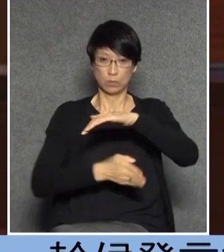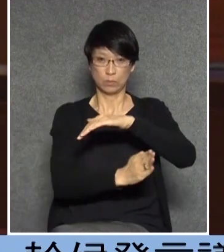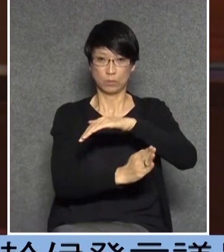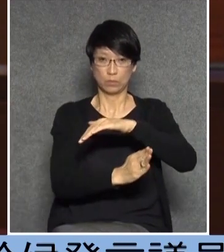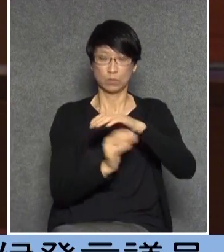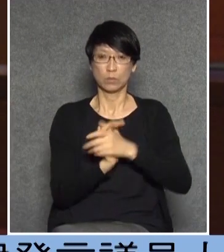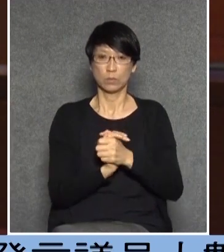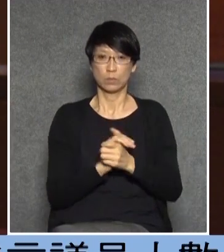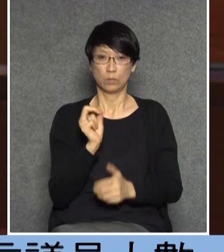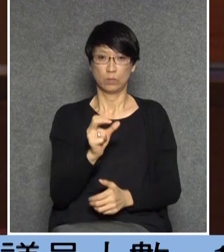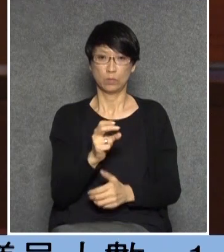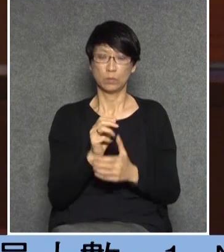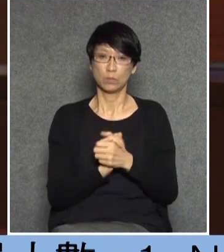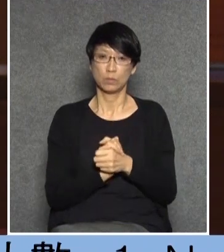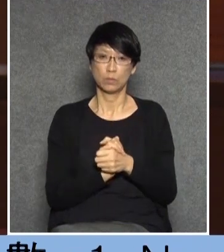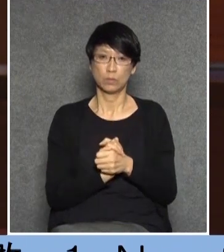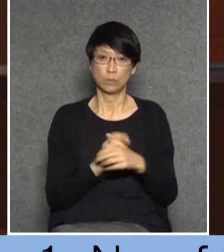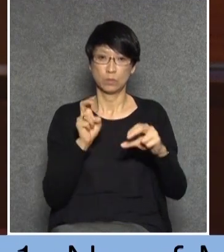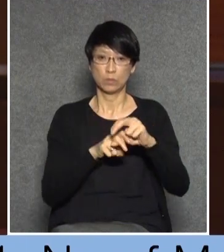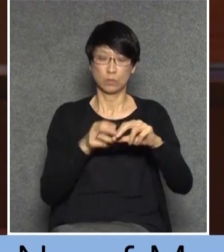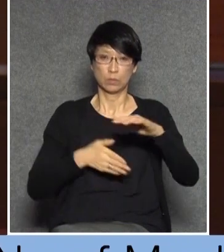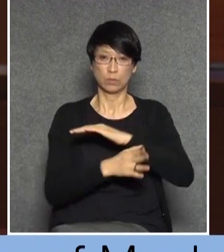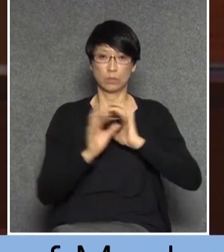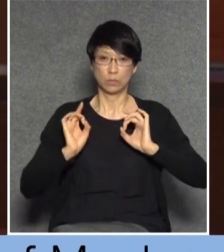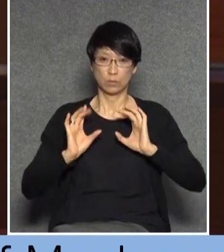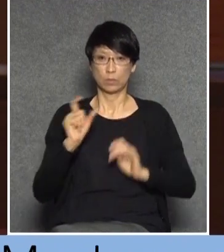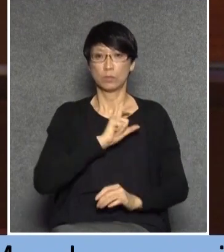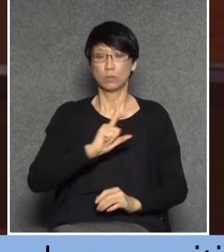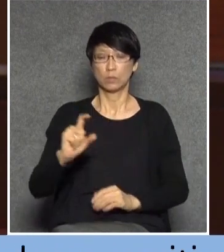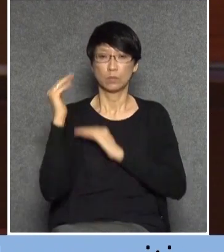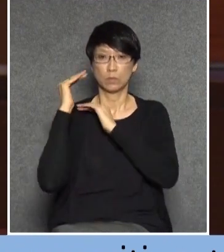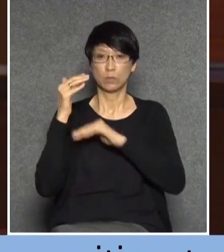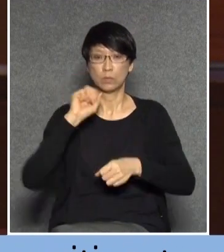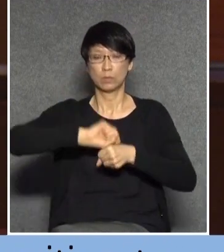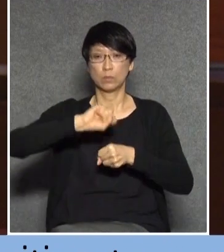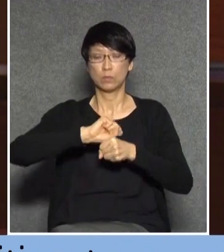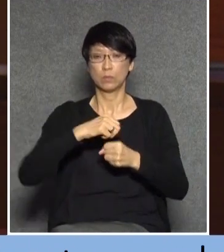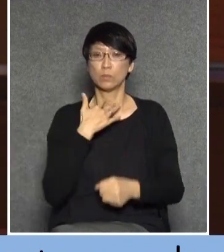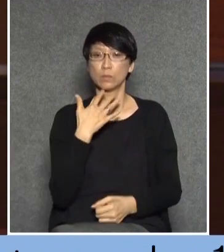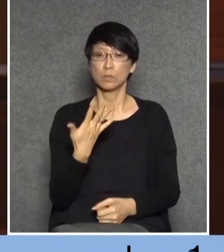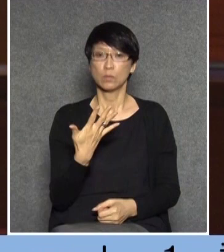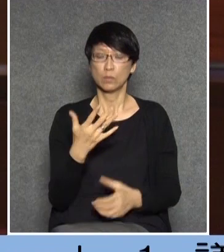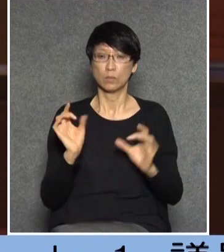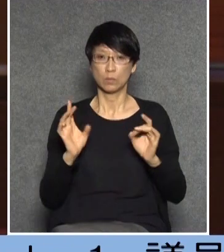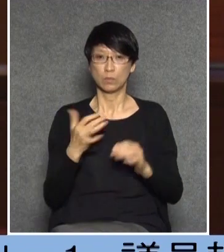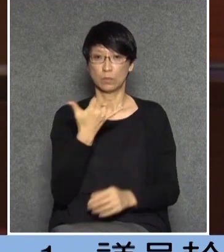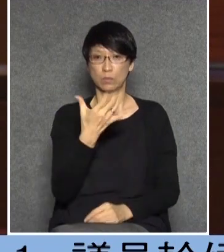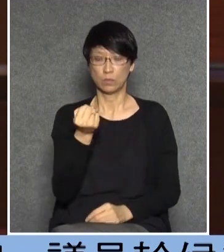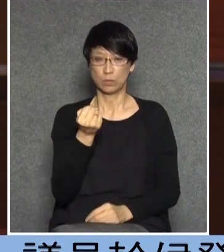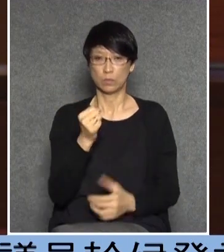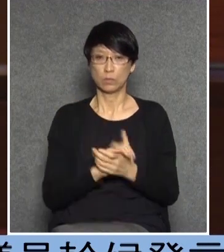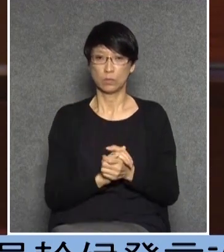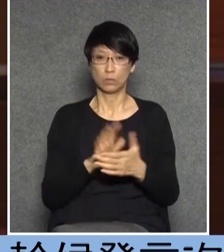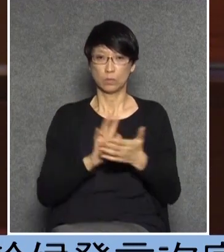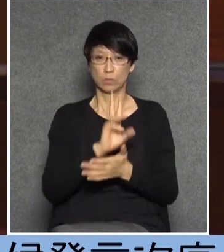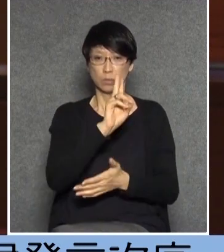維持不變，西隧的私家車、的士、貨車收費加5元，其中私家車最新收費60元，是兩年